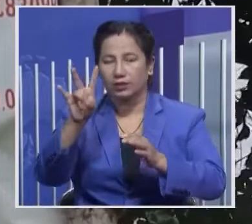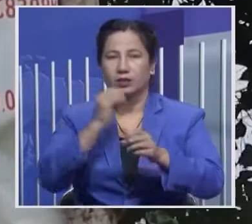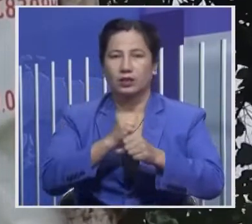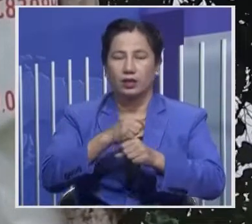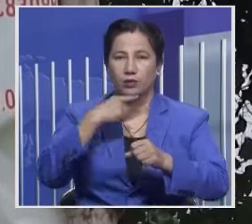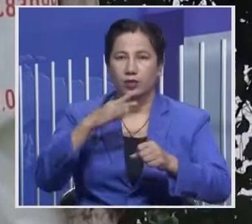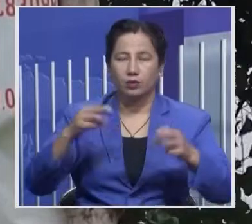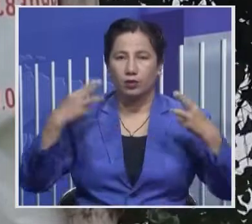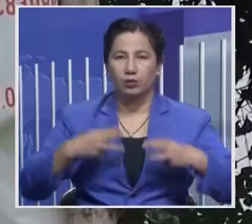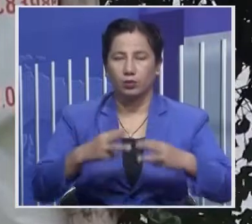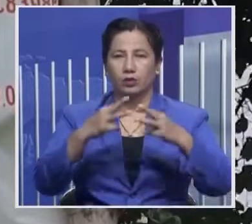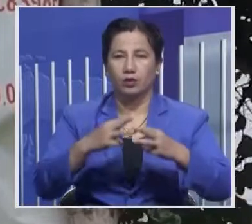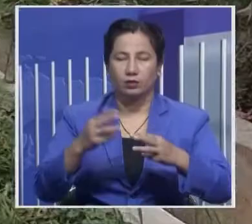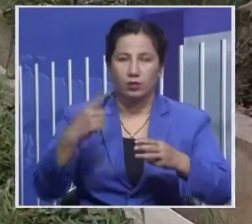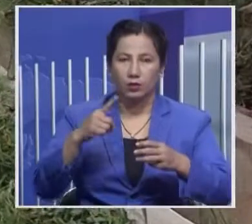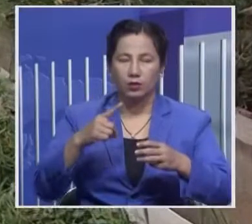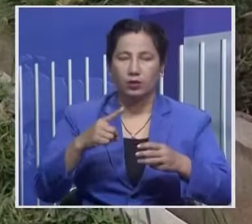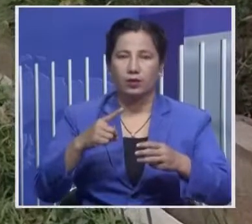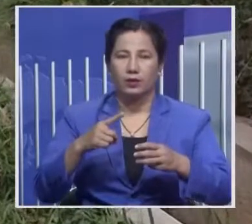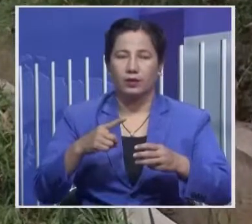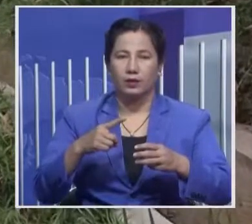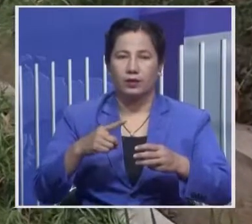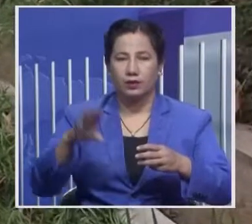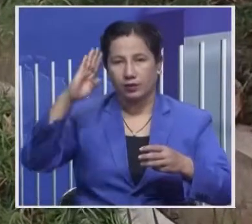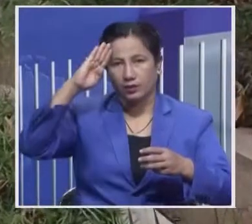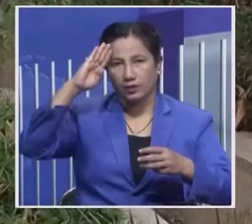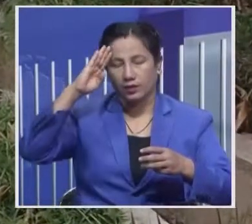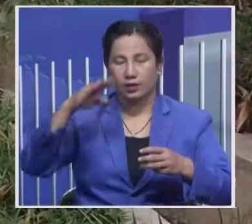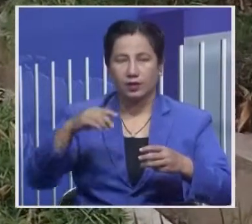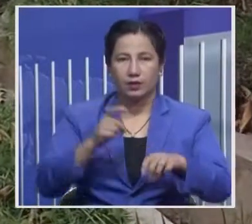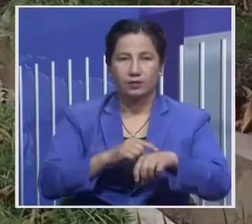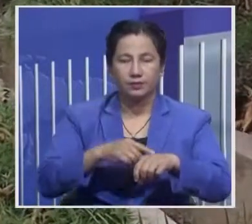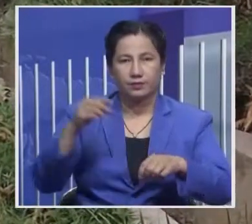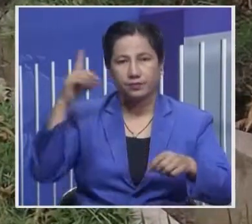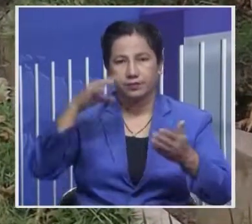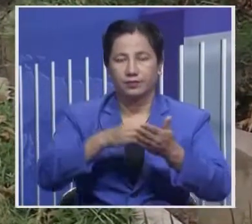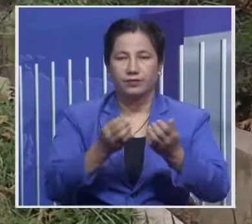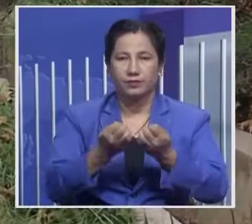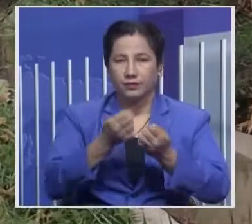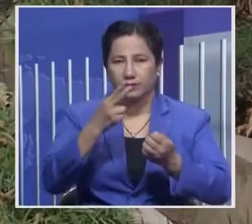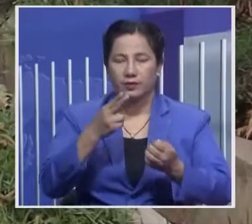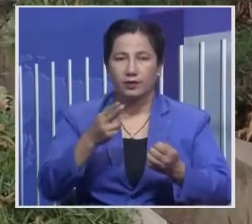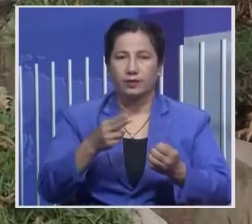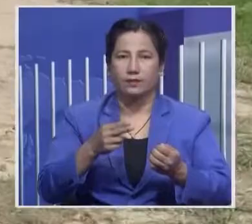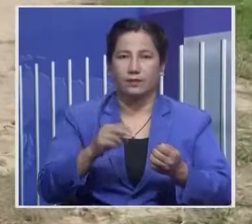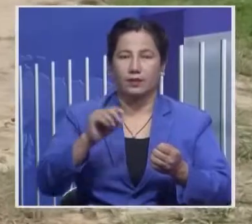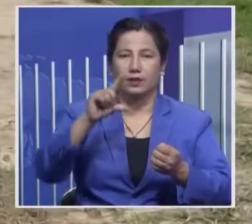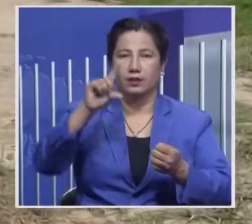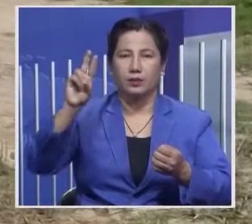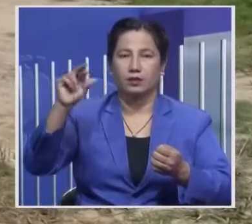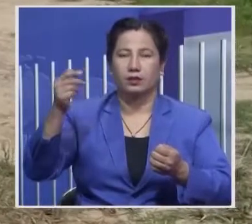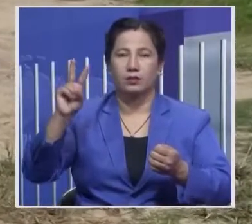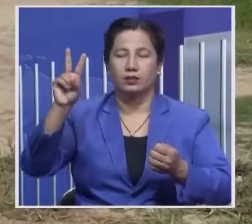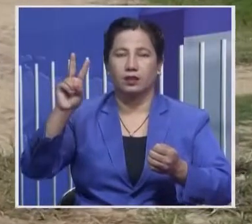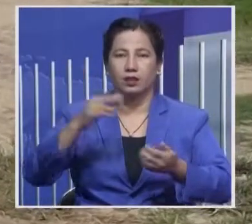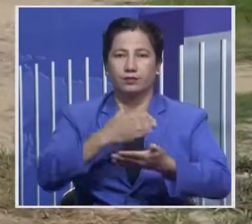नहुँदा उपभोक्ताहरूमा परेको भ्रम चिर्न सरकारवाला निकायले बेलैमा ध्यान दिनुपर्ने देखिन्छ। दशरथ घिमिरे, नेपाल